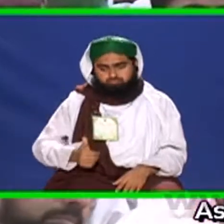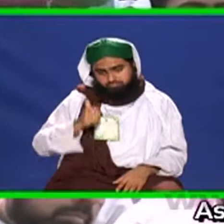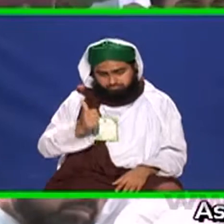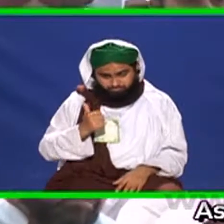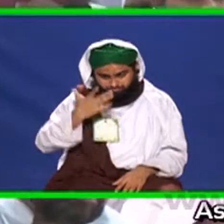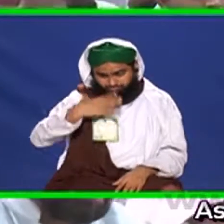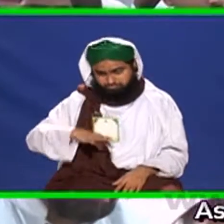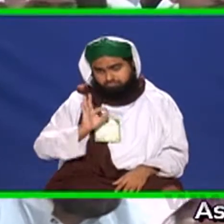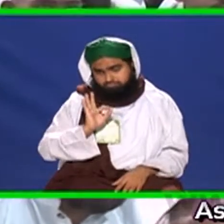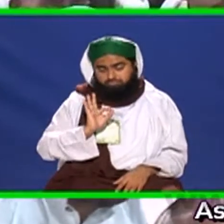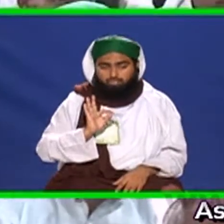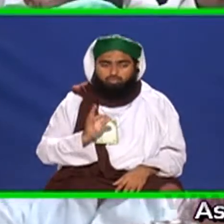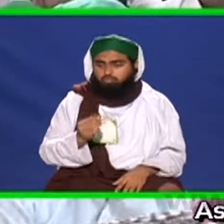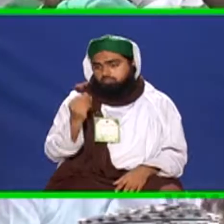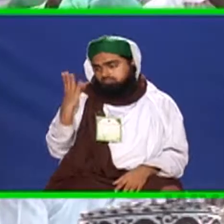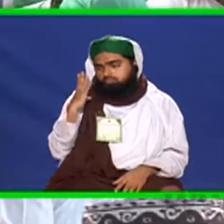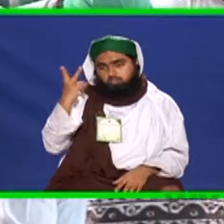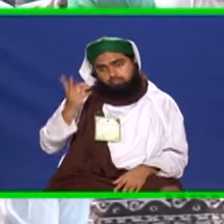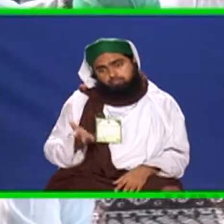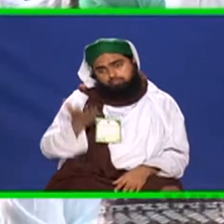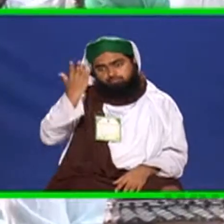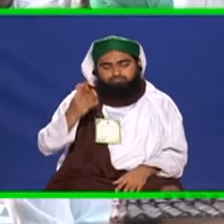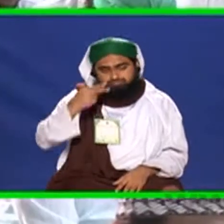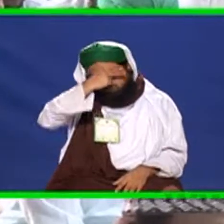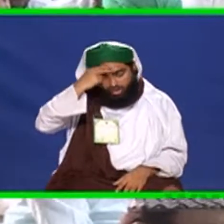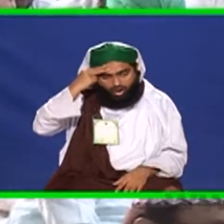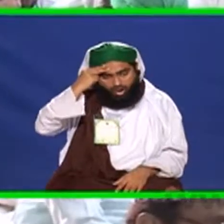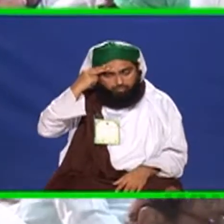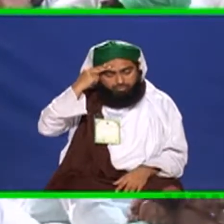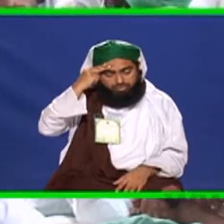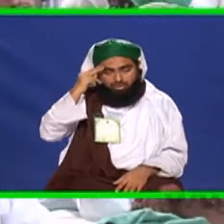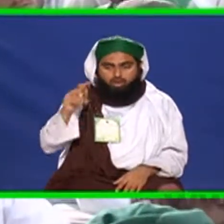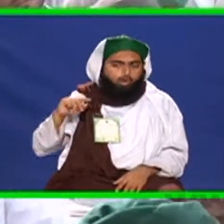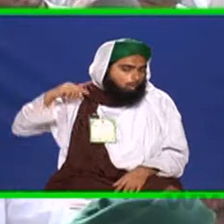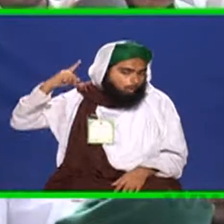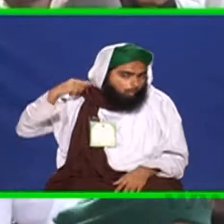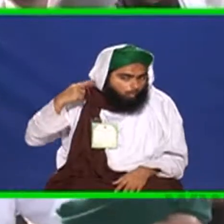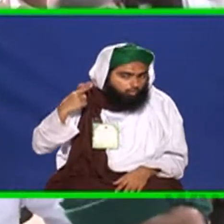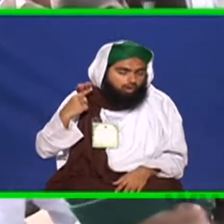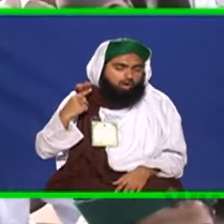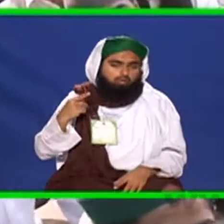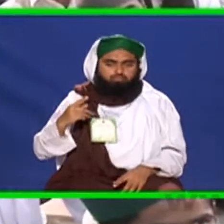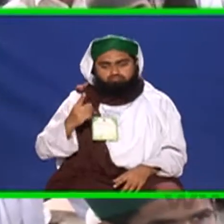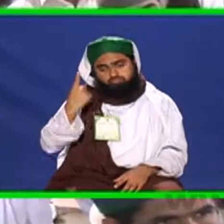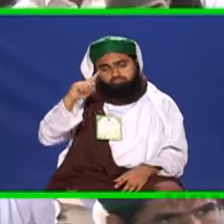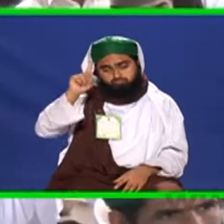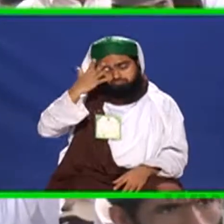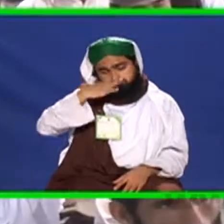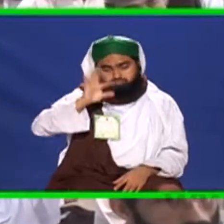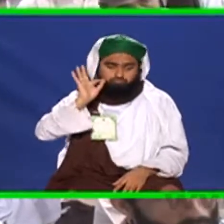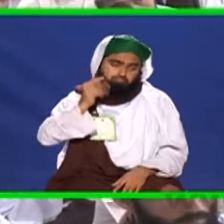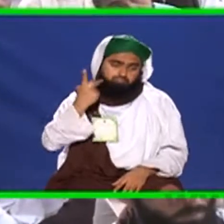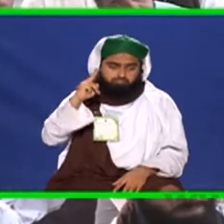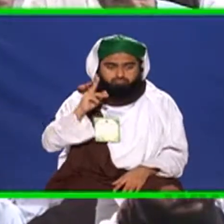گا اتنا ہی زیادہ ثواب. تو عربی نسل جو غلام ہے نا آل اسماعیل سے، وہ سب سے اعلیٰ نسل ہے. بس